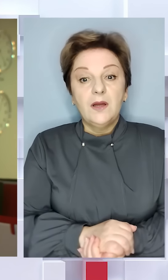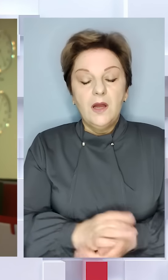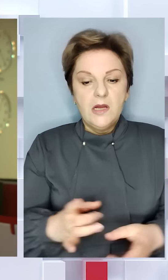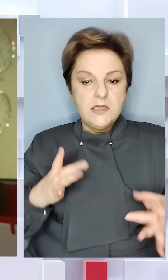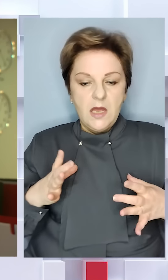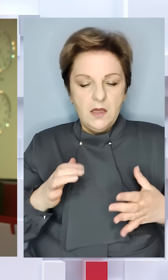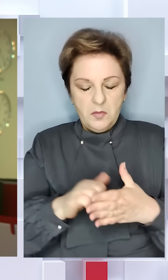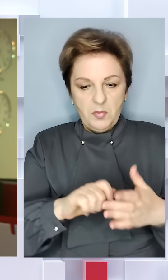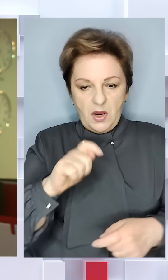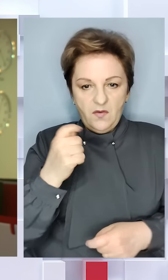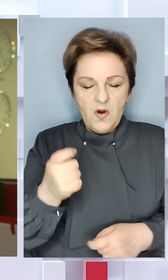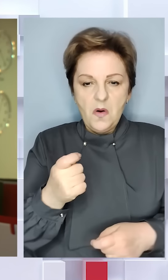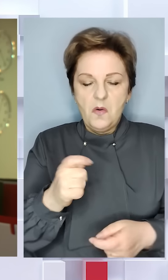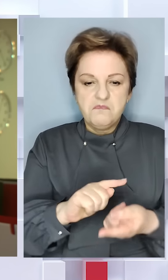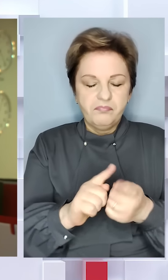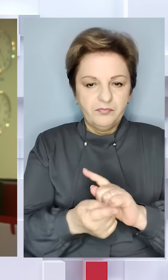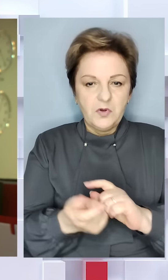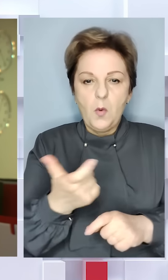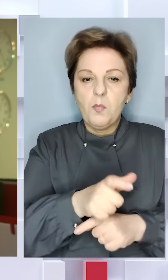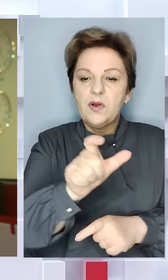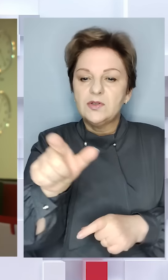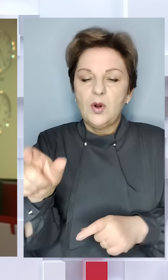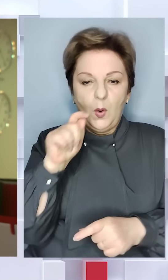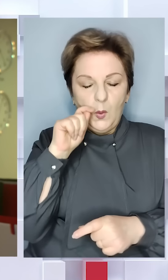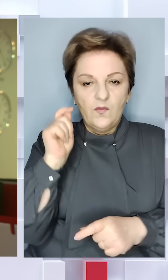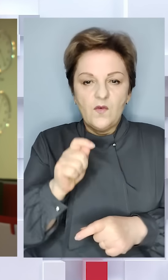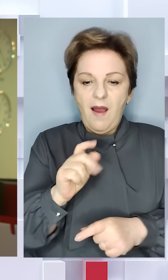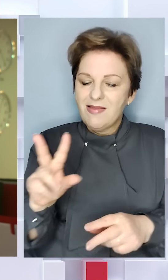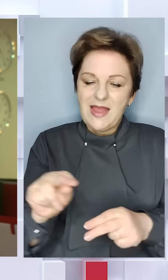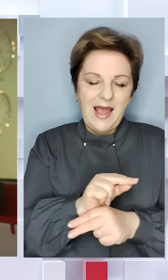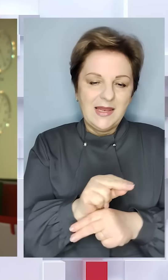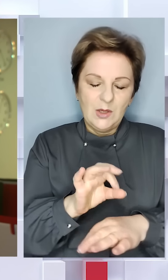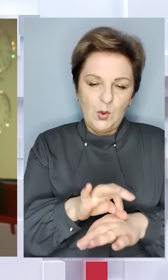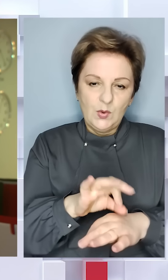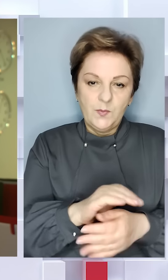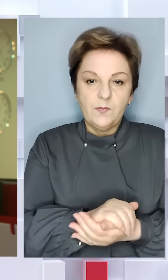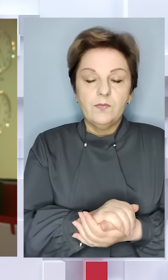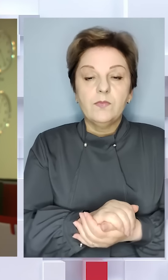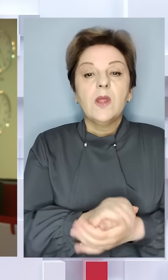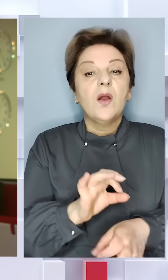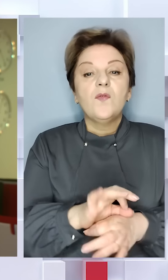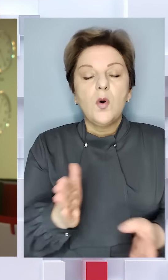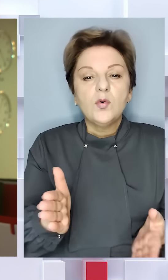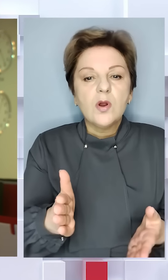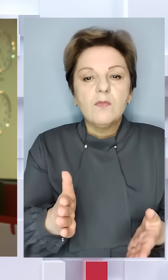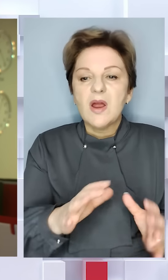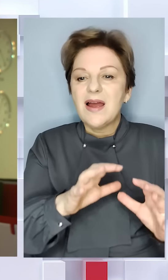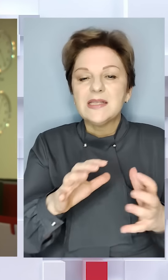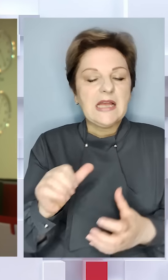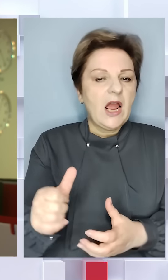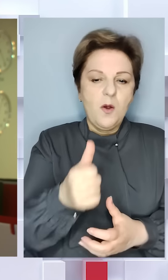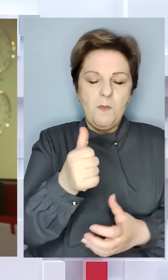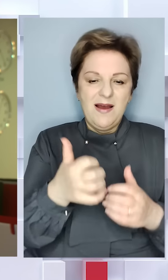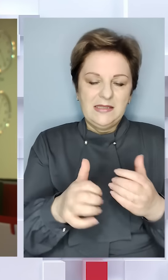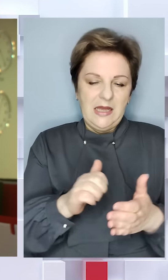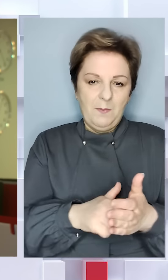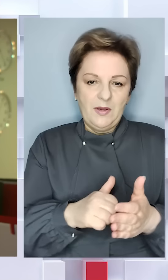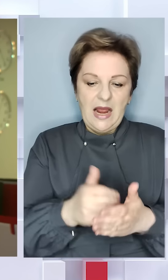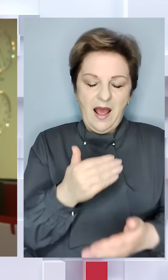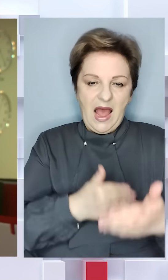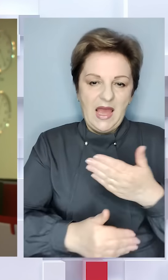Стрес через війну провокує у більшості українців невиліковну недугу. Це хвороба, яка у світі перша серед